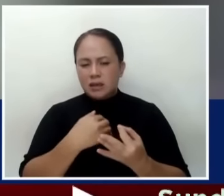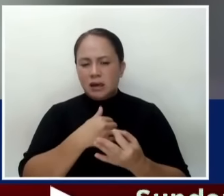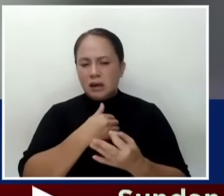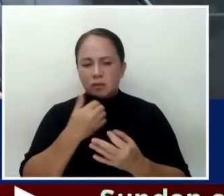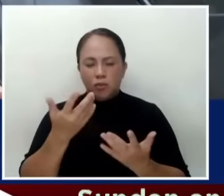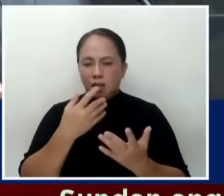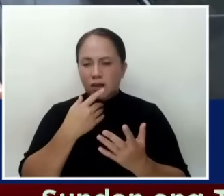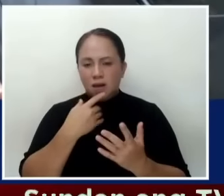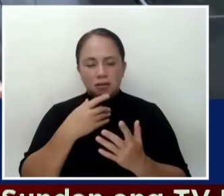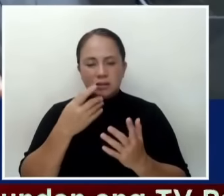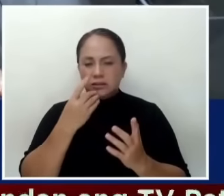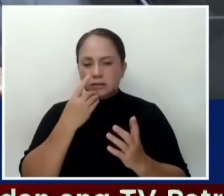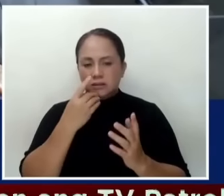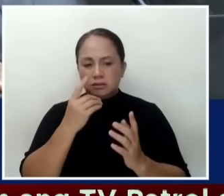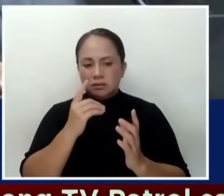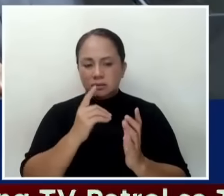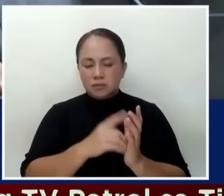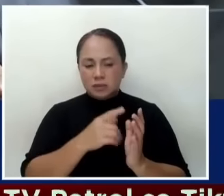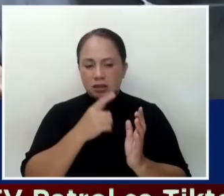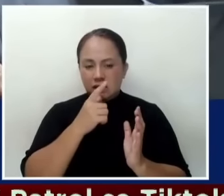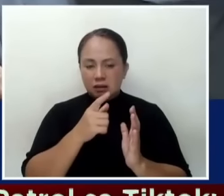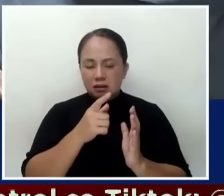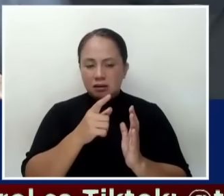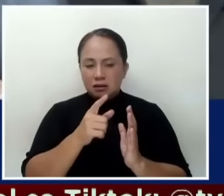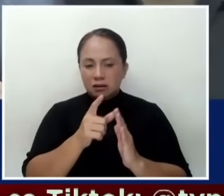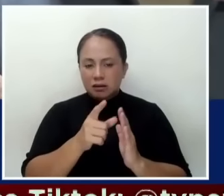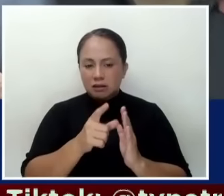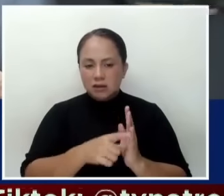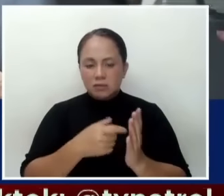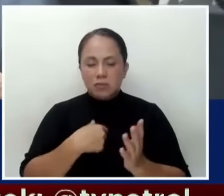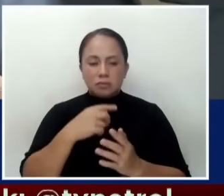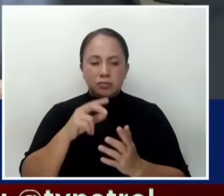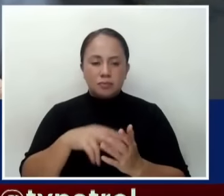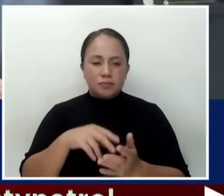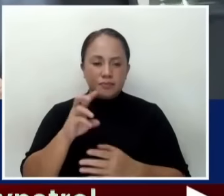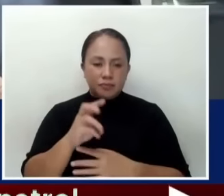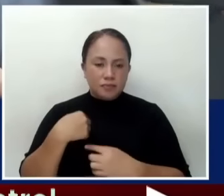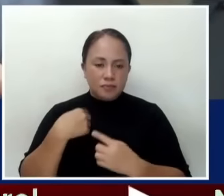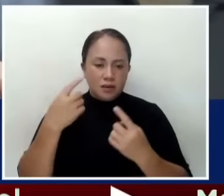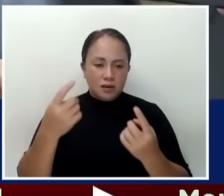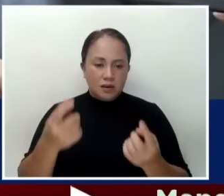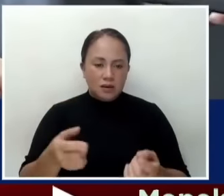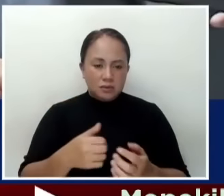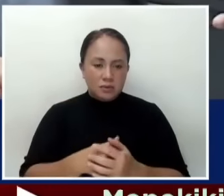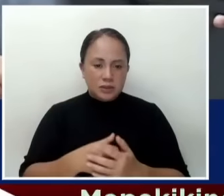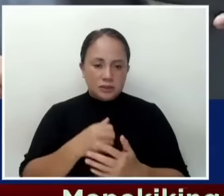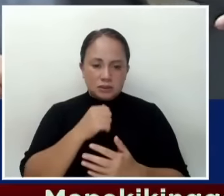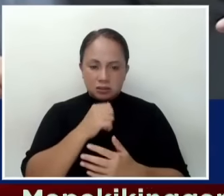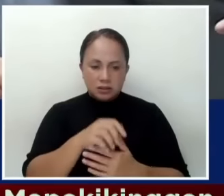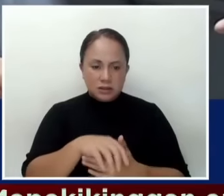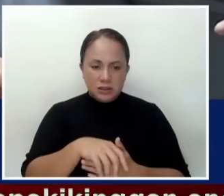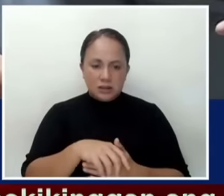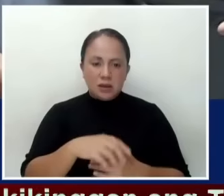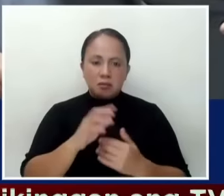dokumento. Alert level 2 yung Lebanon simula ng 2006. Sa madaling salita, hindi tayo nag-deploy doon.